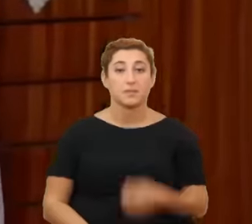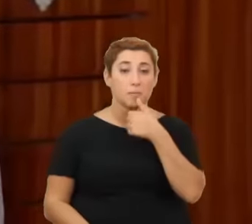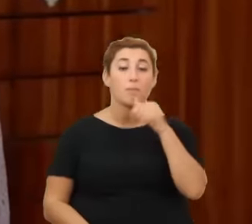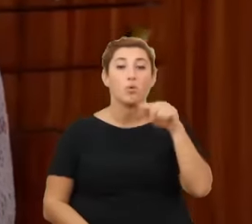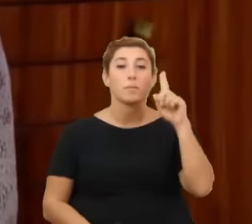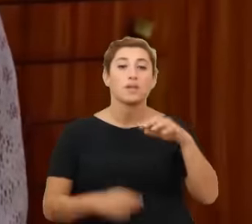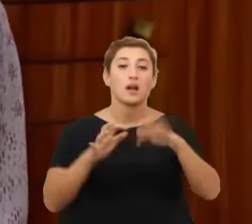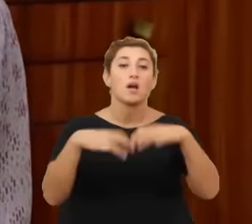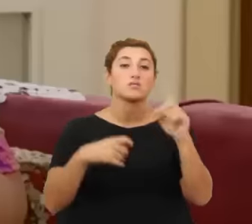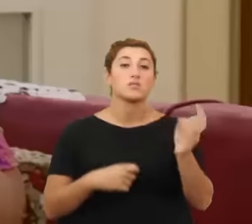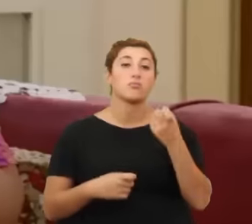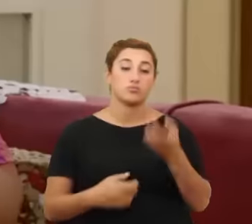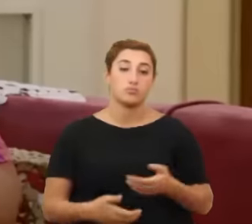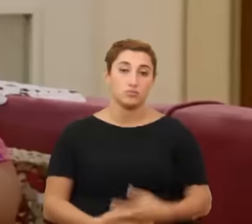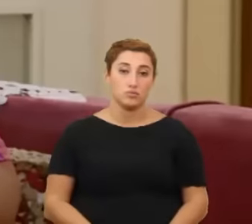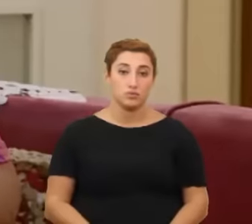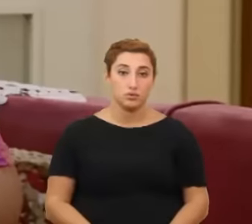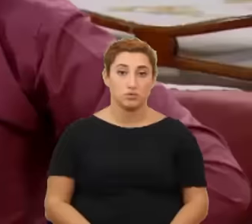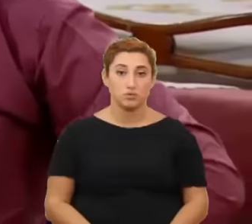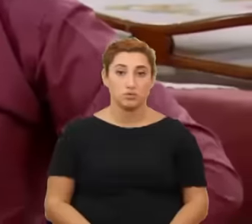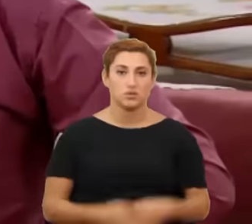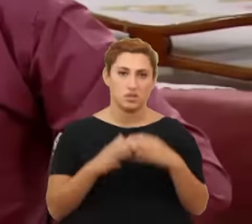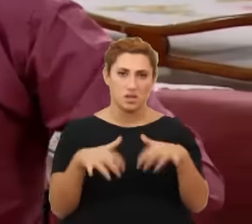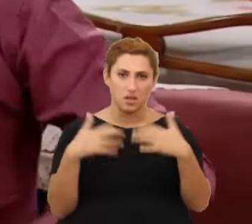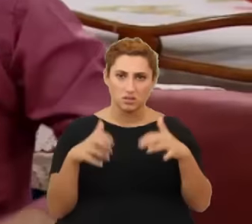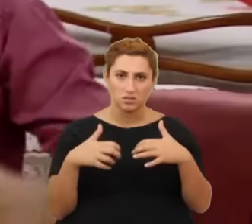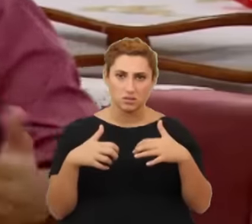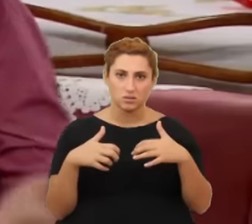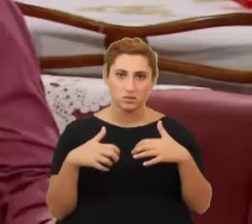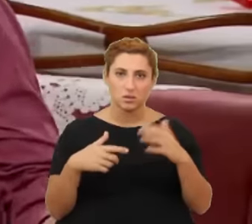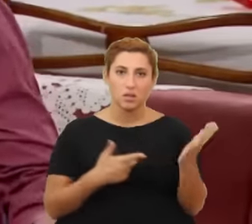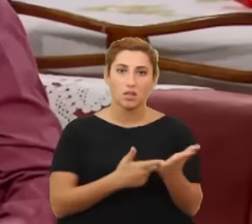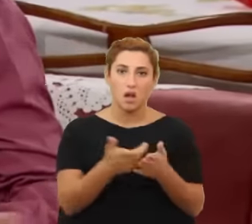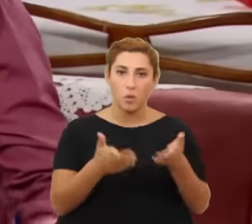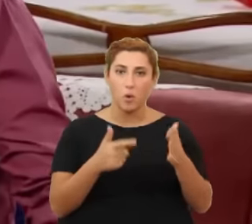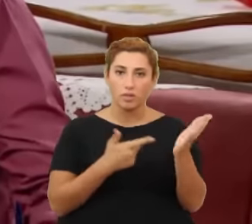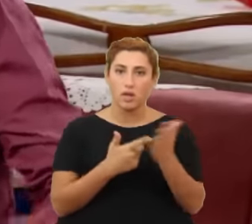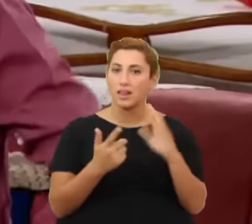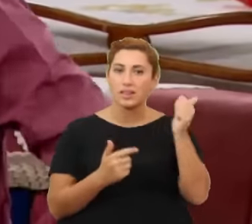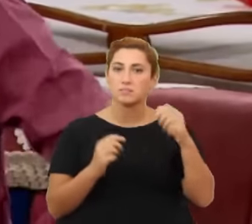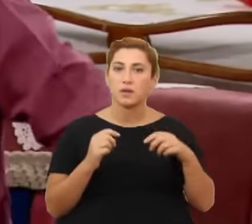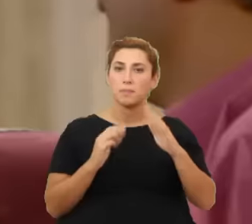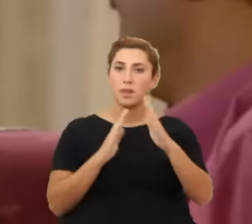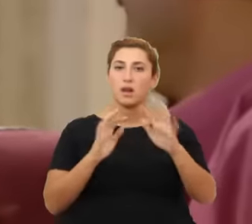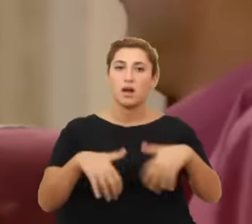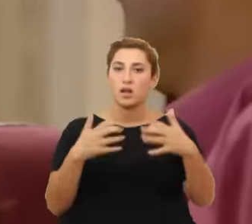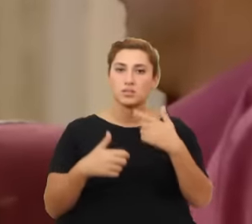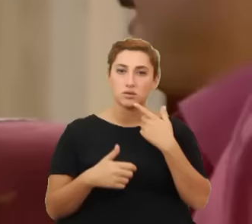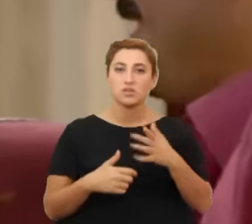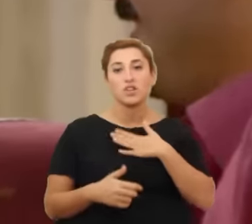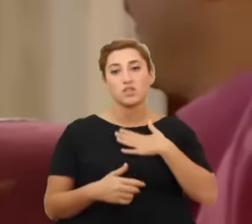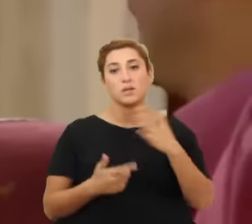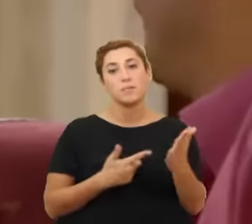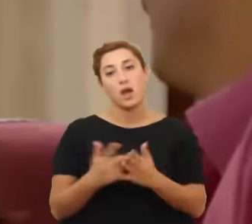Babam onu bir kazıda bulmuş. Kazı? Tarla sürmek o ya. Tarla sürmeye ne zamandan beri kazı?